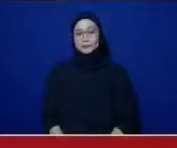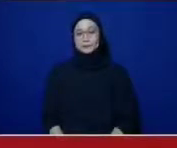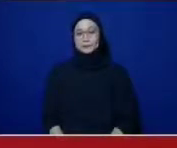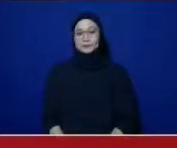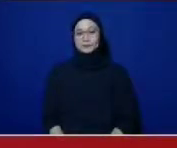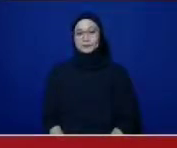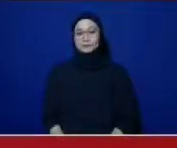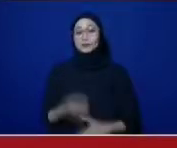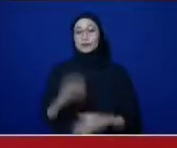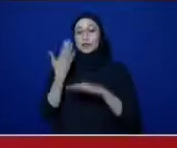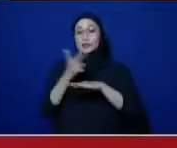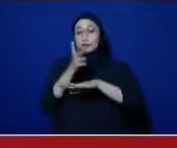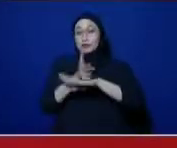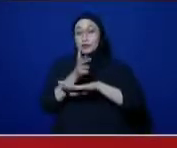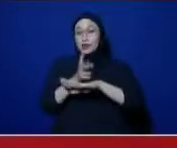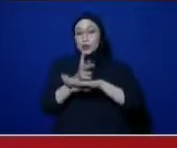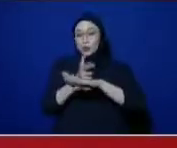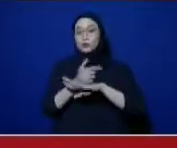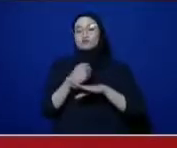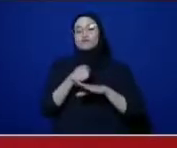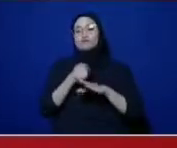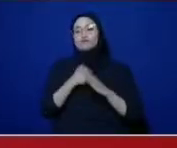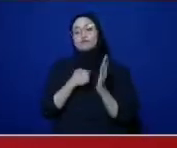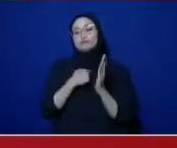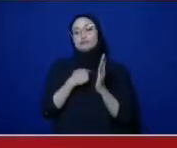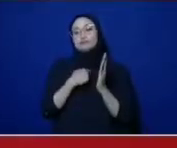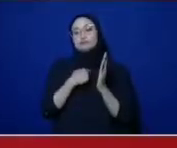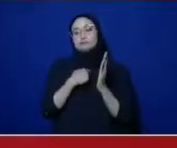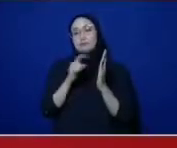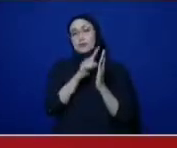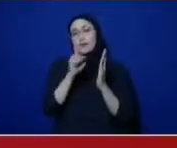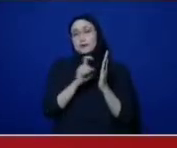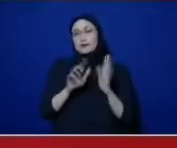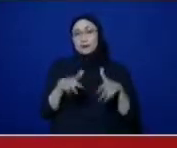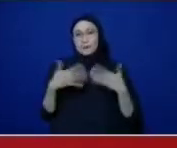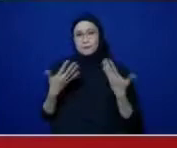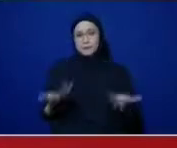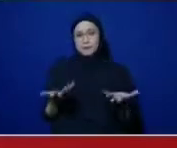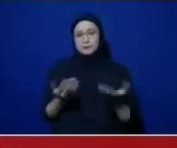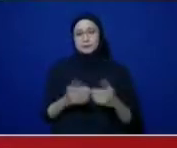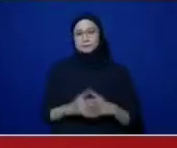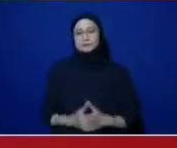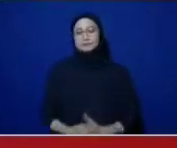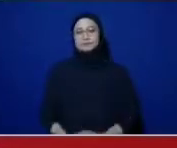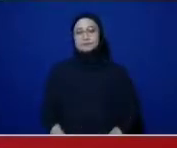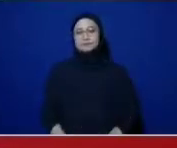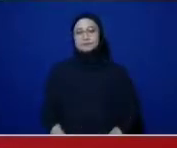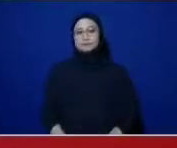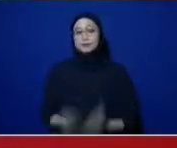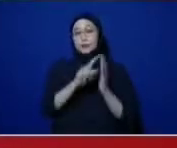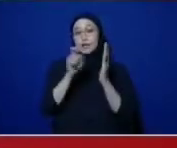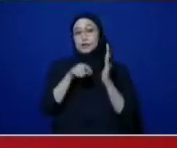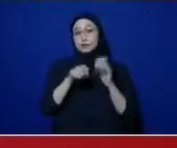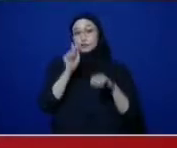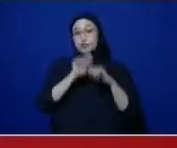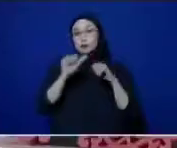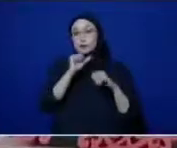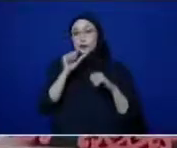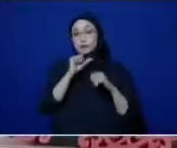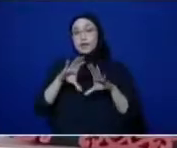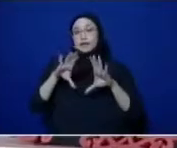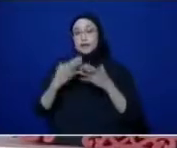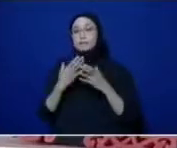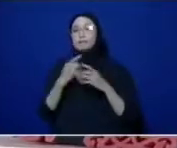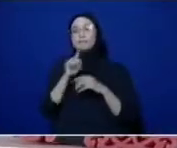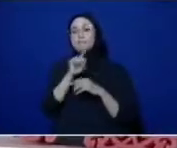Baik, itu tadi videonya. Langsung saya akan bacakan pertanyaan yang telah disusun oleh tim panelis